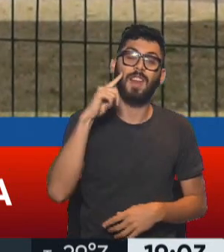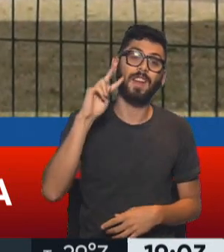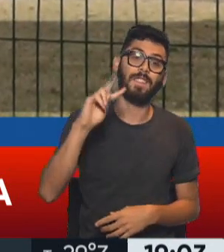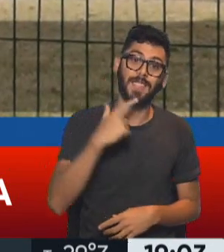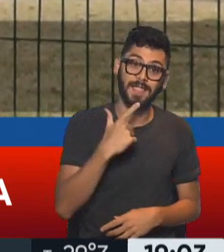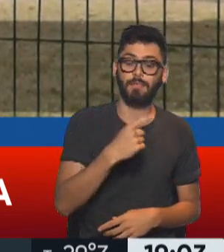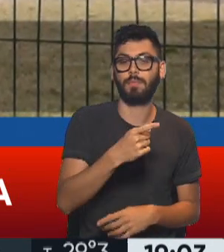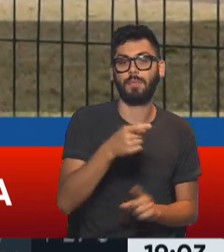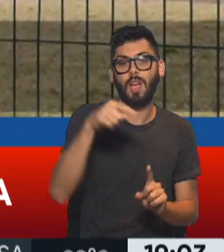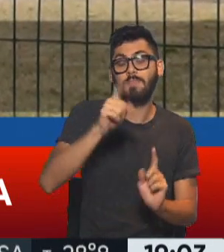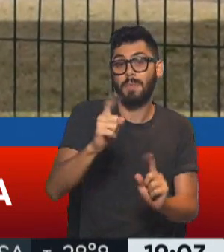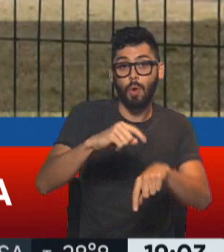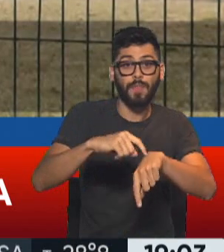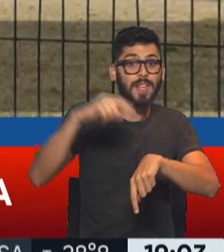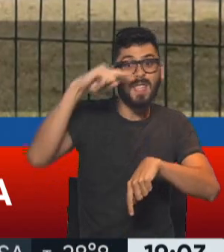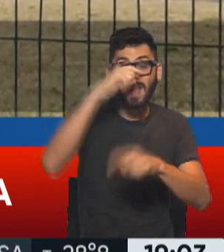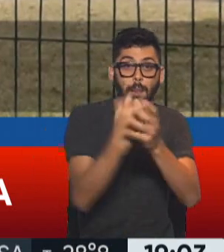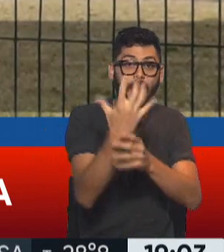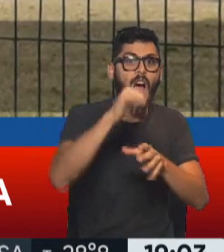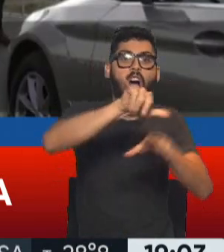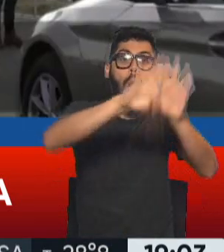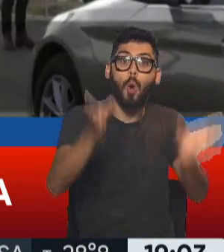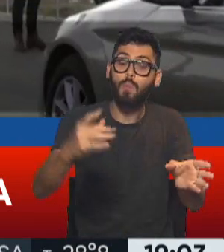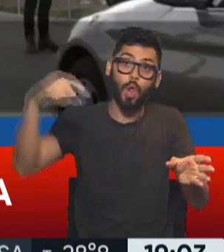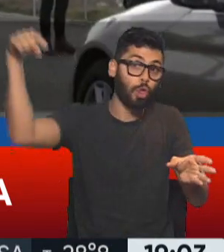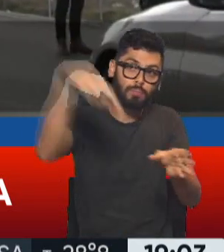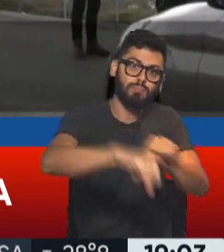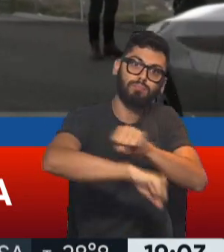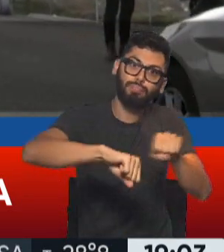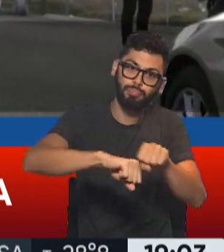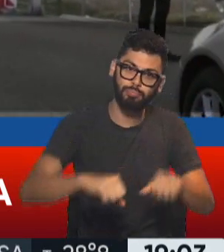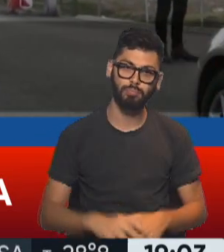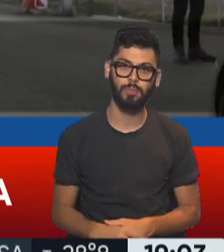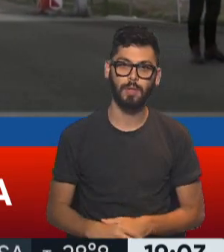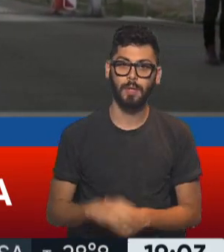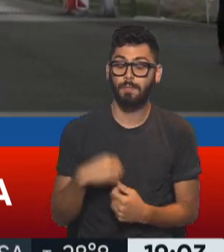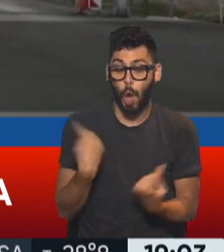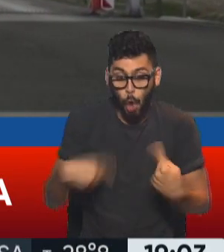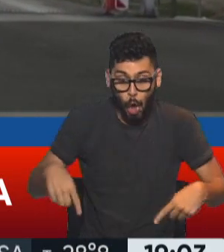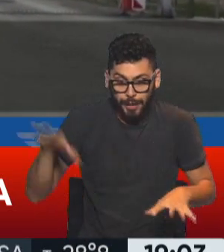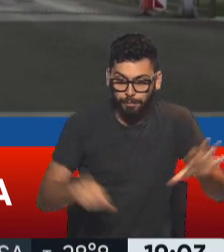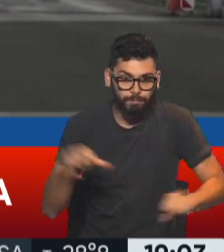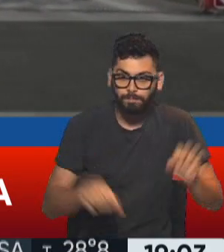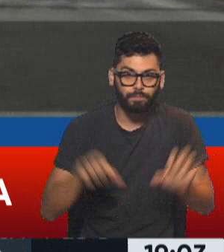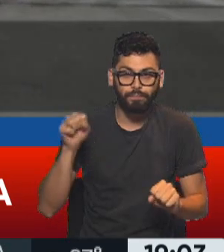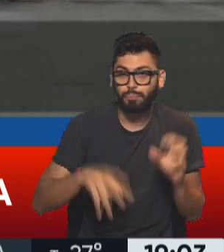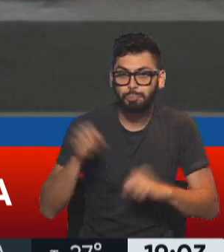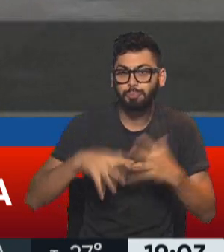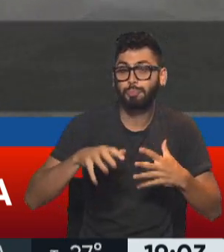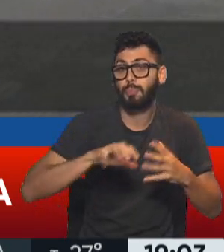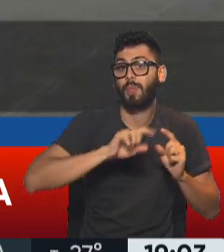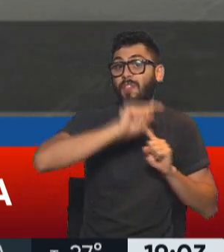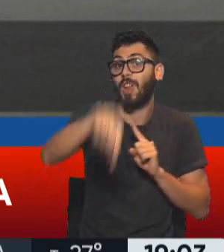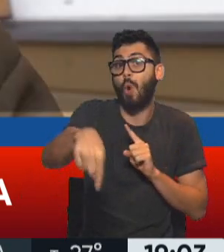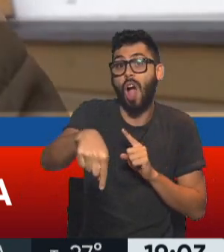І там теж в сьомій ранку бомбили аеродром. Ми зібралися і приїхали сюди. Ми приїхали